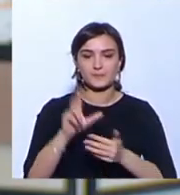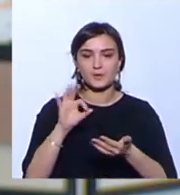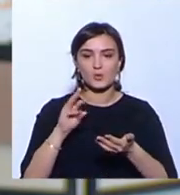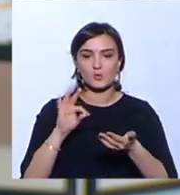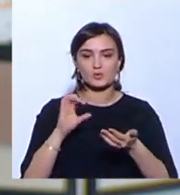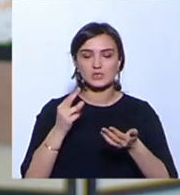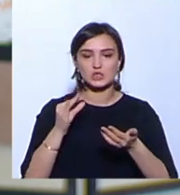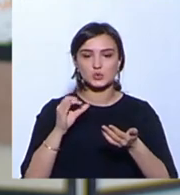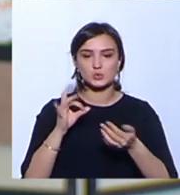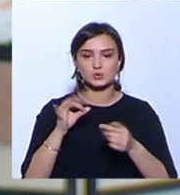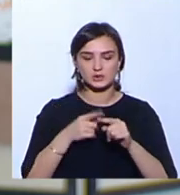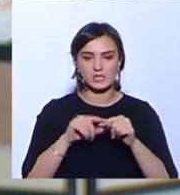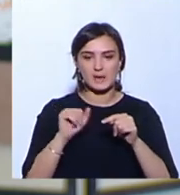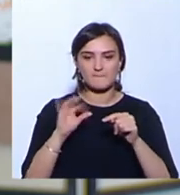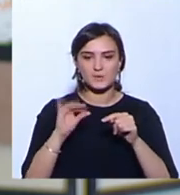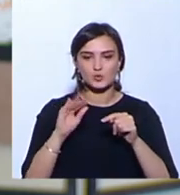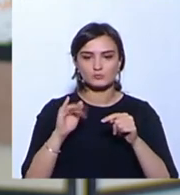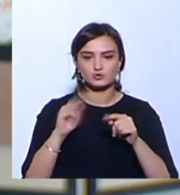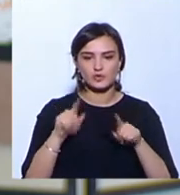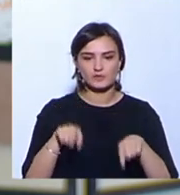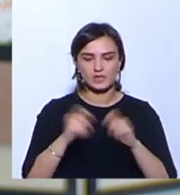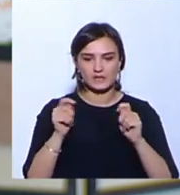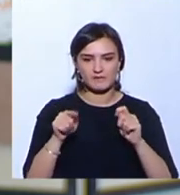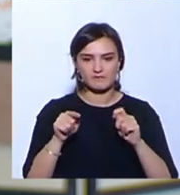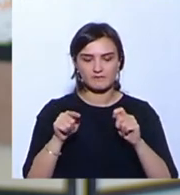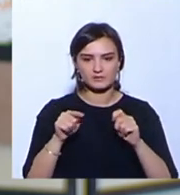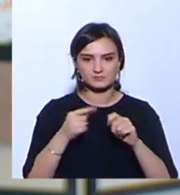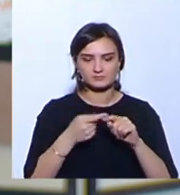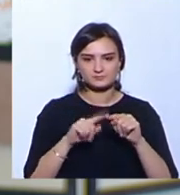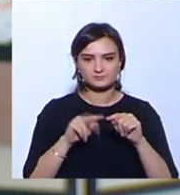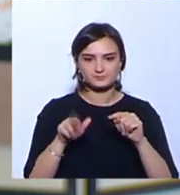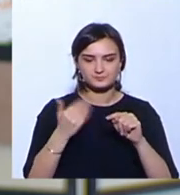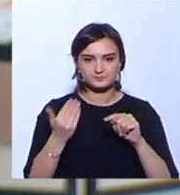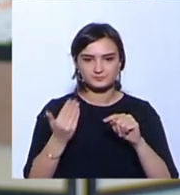ჰომოცისტინური არის ამინომჯავური ცვლის დარღვევა და მისი